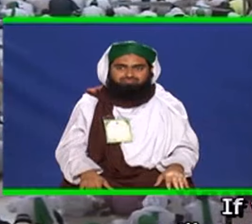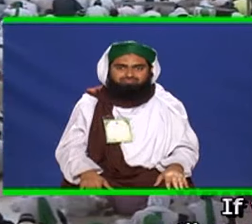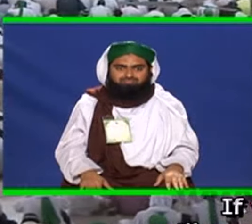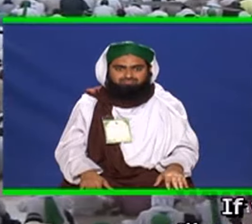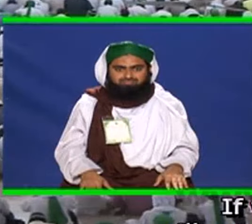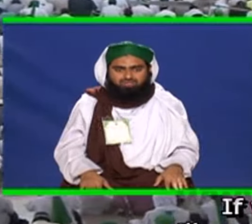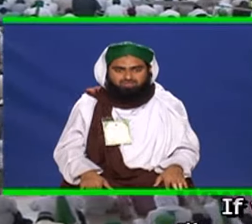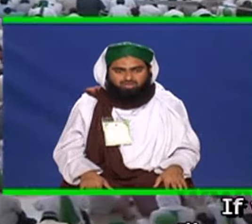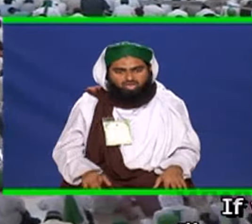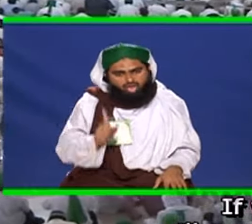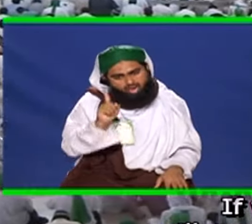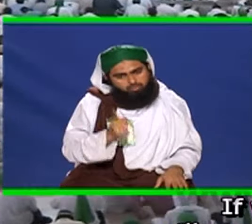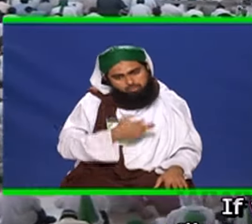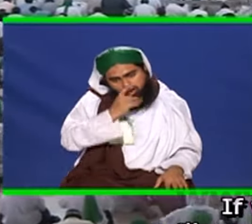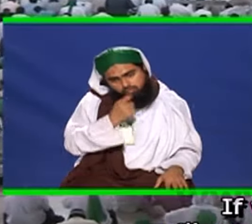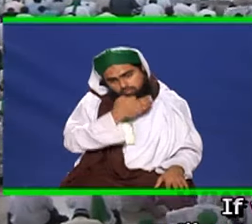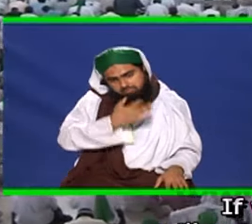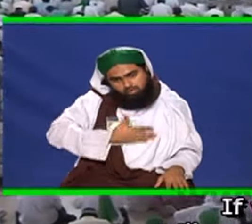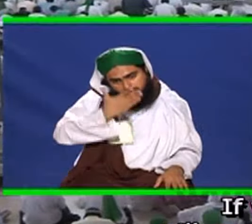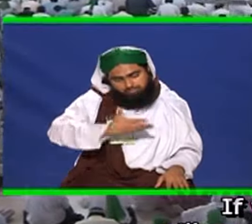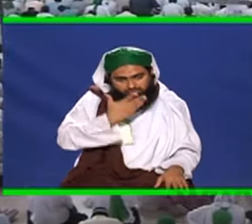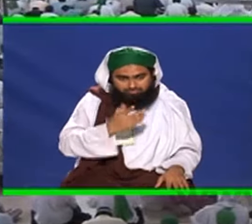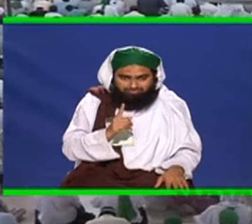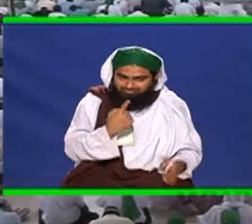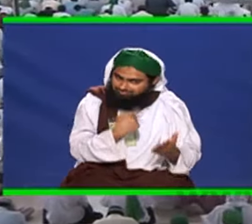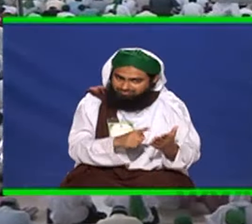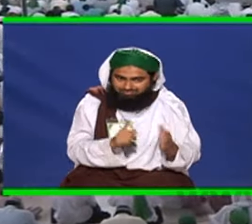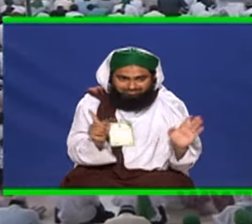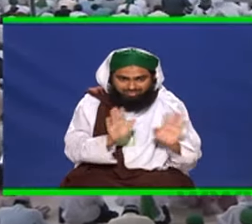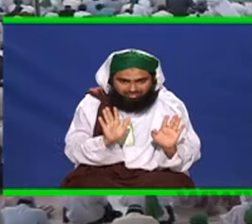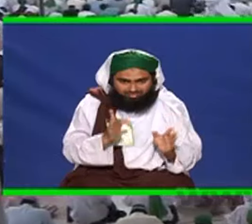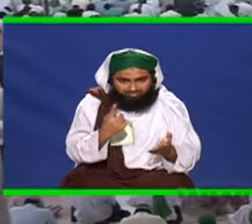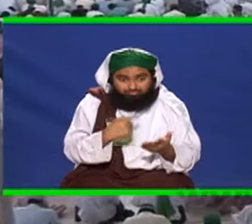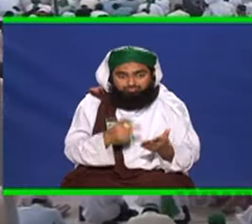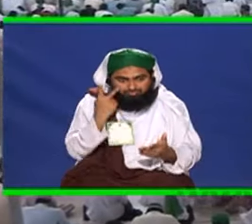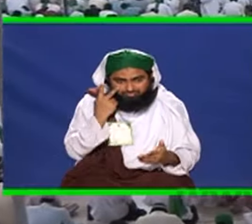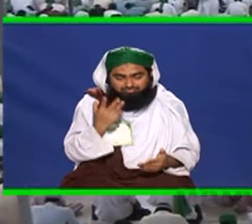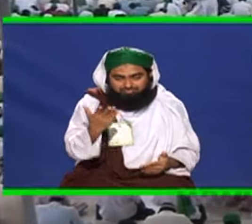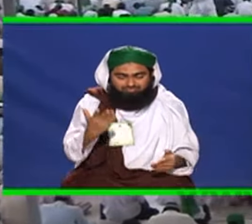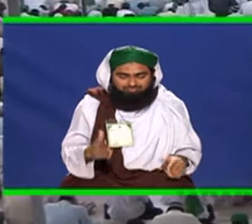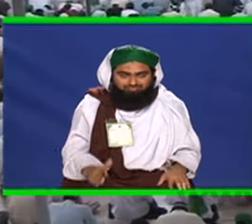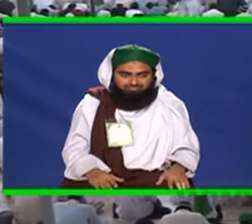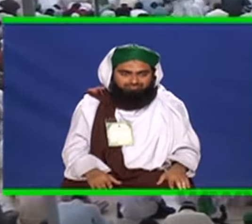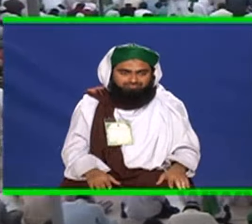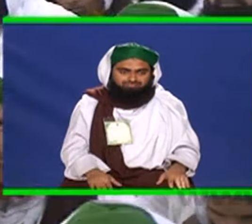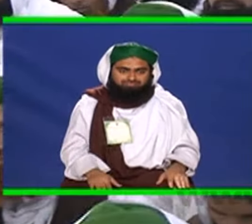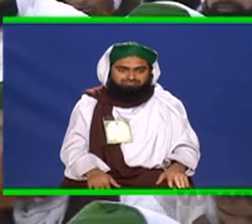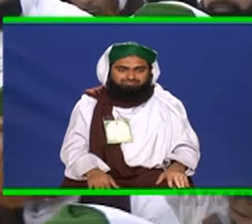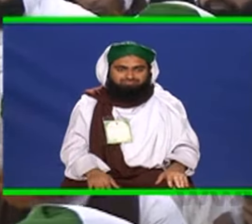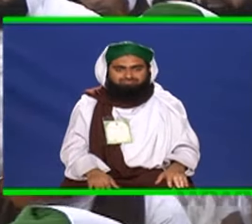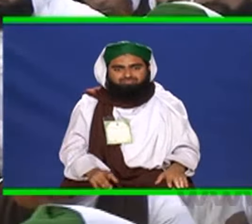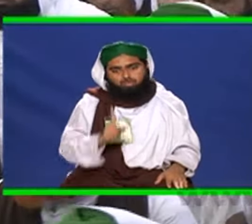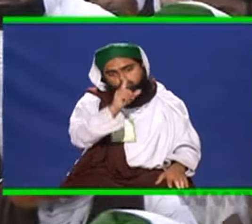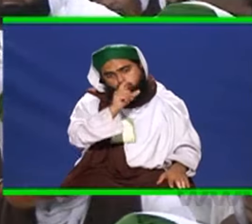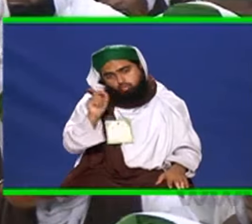ایک ایک بار سبحان اللہ پڑھنے تو سو حج کا ثواب ملے گا. صحیح ہے نا؟ صحیح ہے نا؟ دیکھو میں کئی لوگوں نے کہا کہ ایک ایک